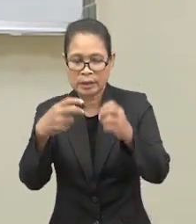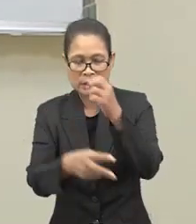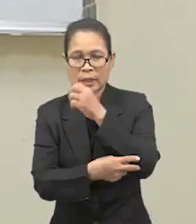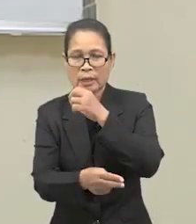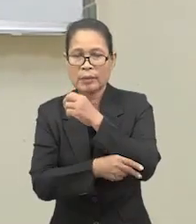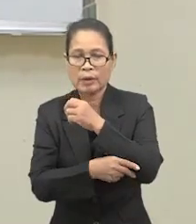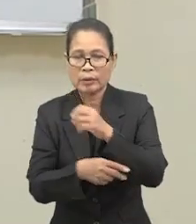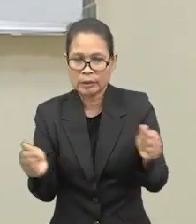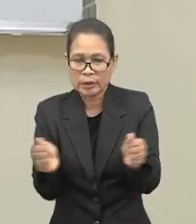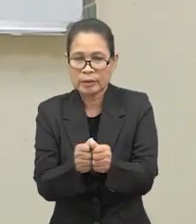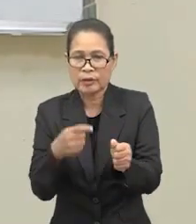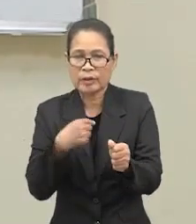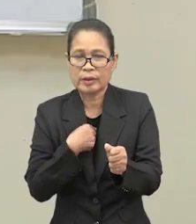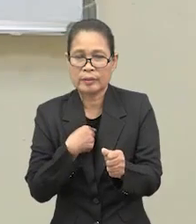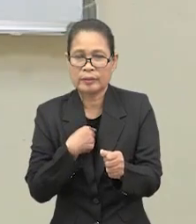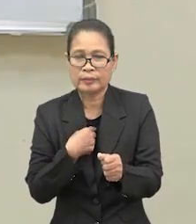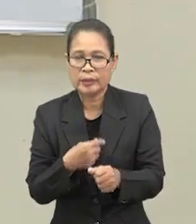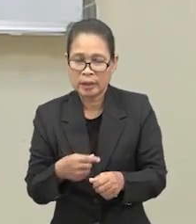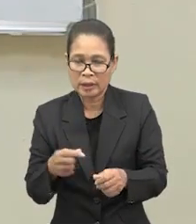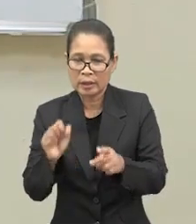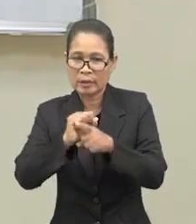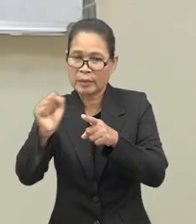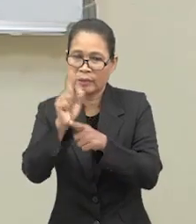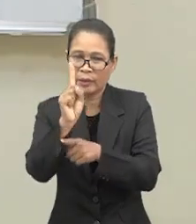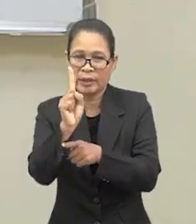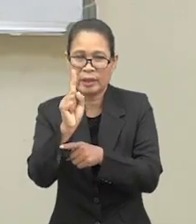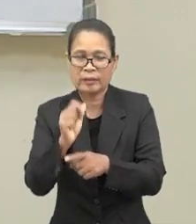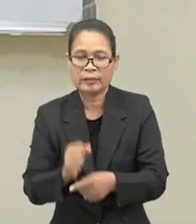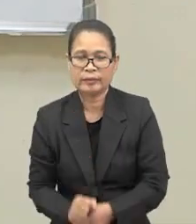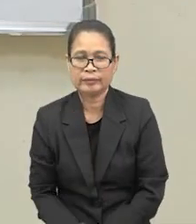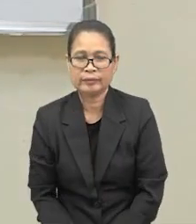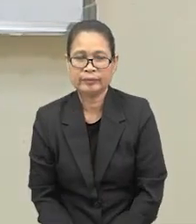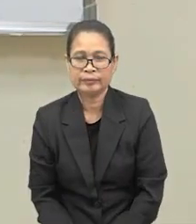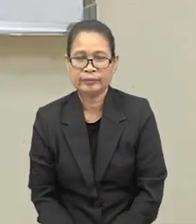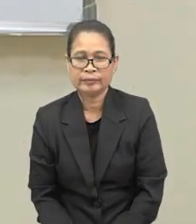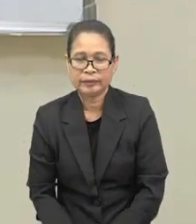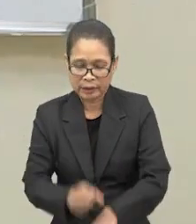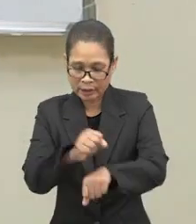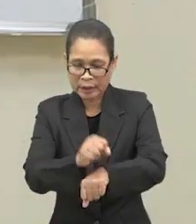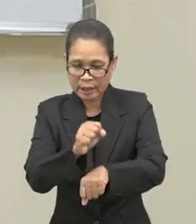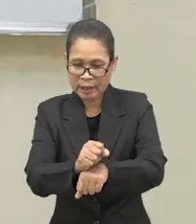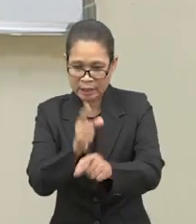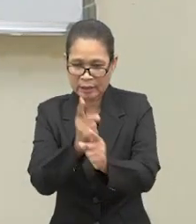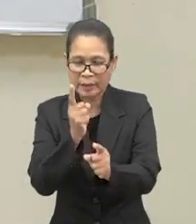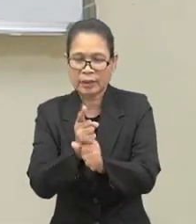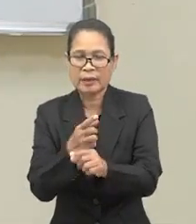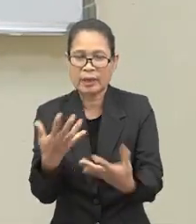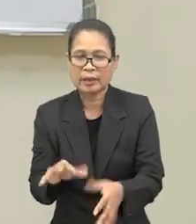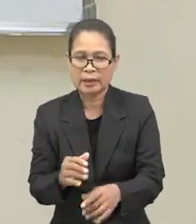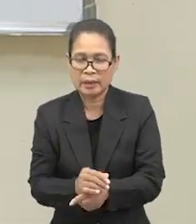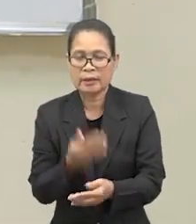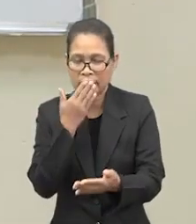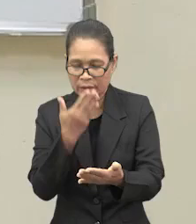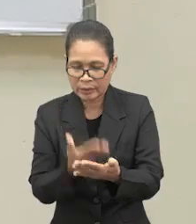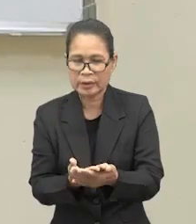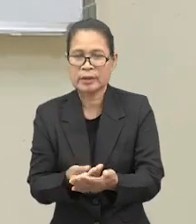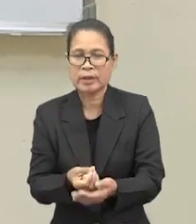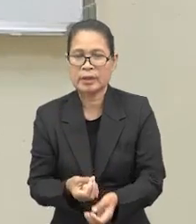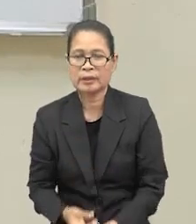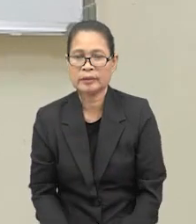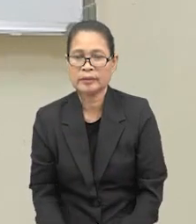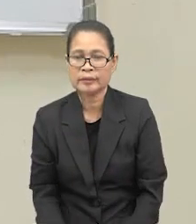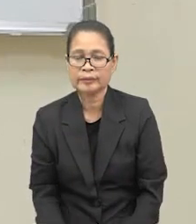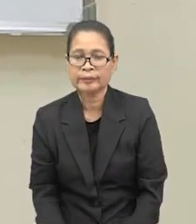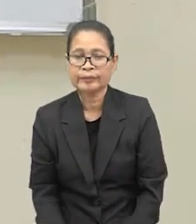nhà kêu ai côn xạ là bong chỉ mùi nhà kêu nơi lùng hạn mùi tiến chà chân thạch ca pha côn trâm trơ hay